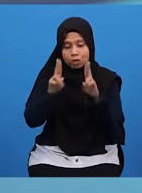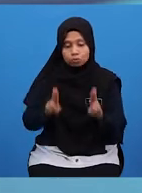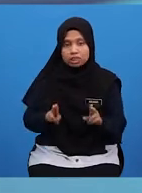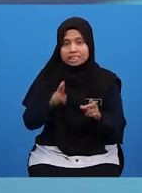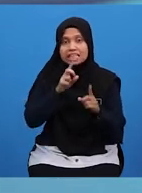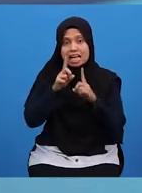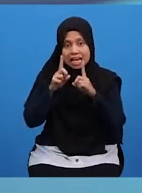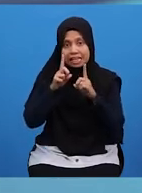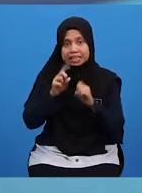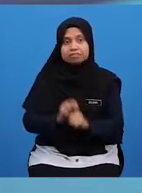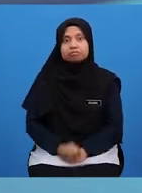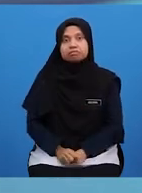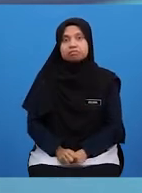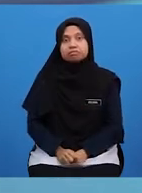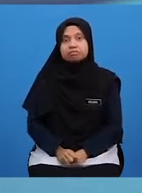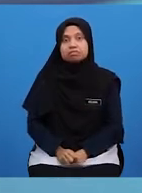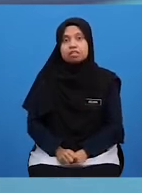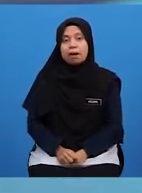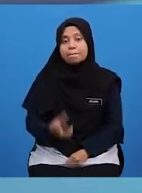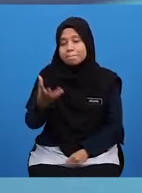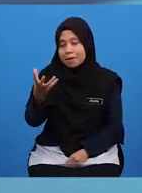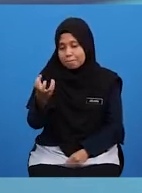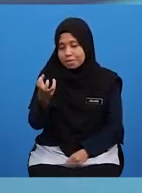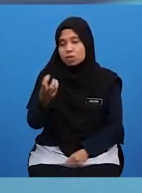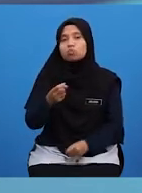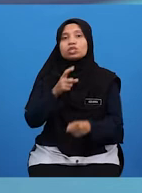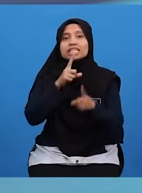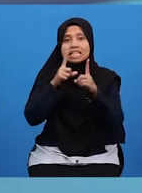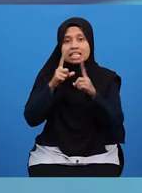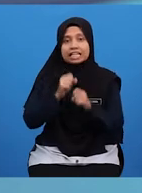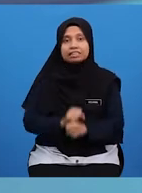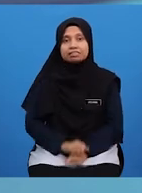lilin. Kelima, membekukan lilin.